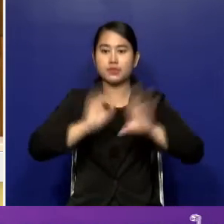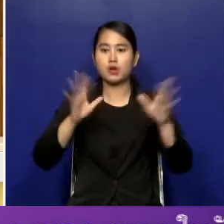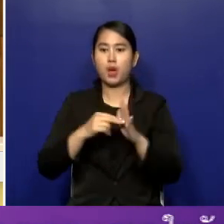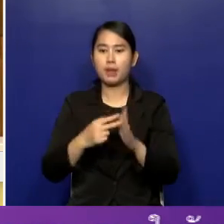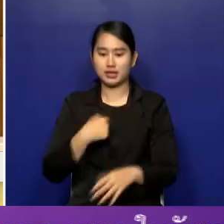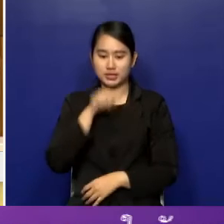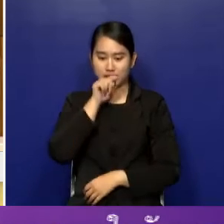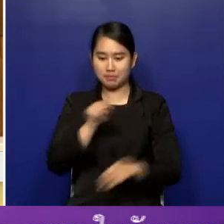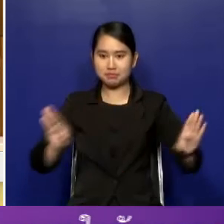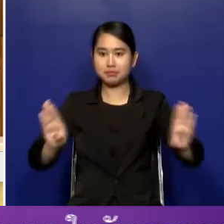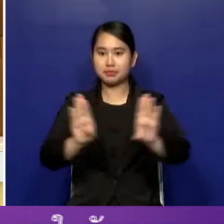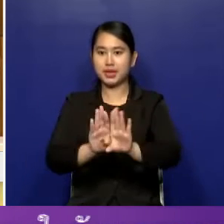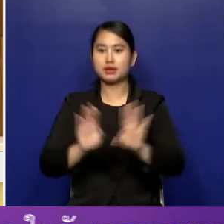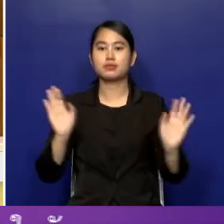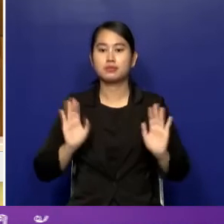เหมือง